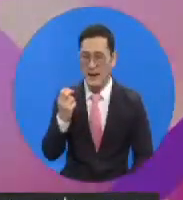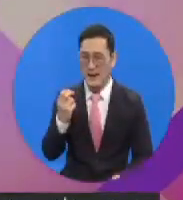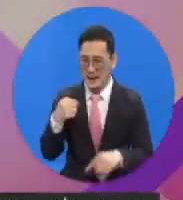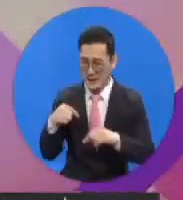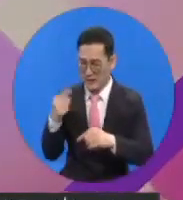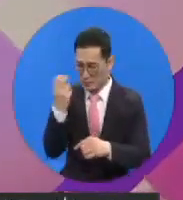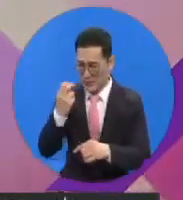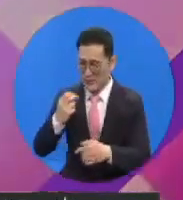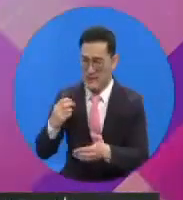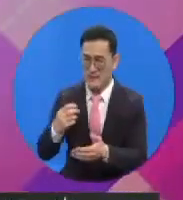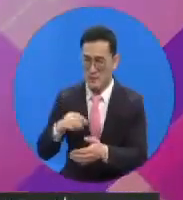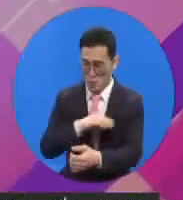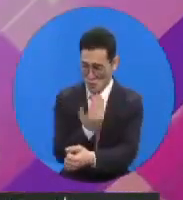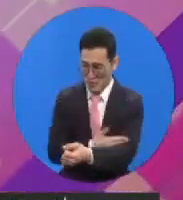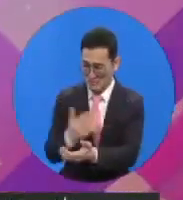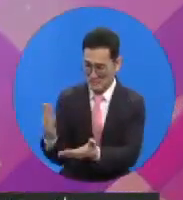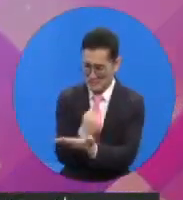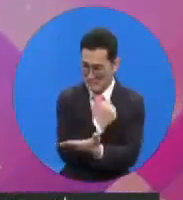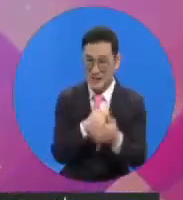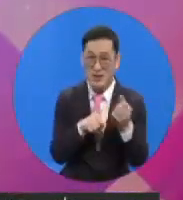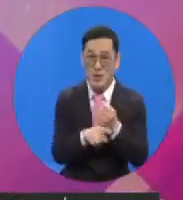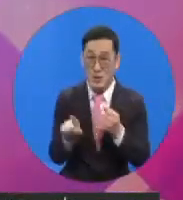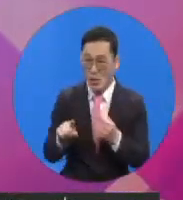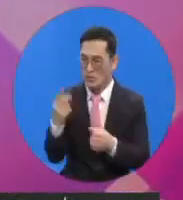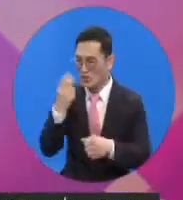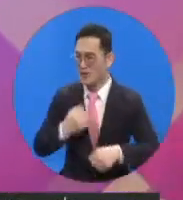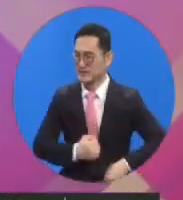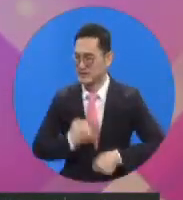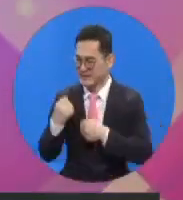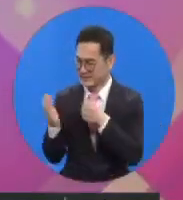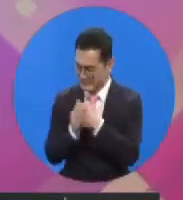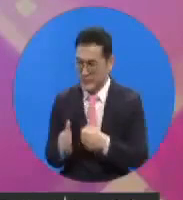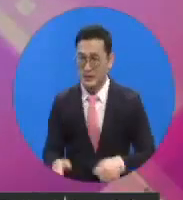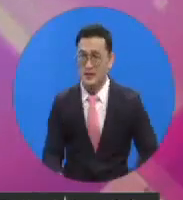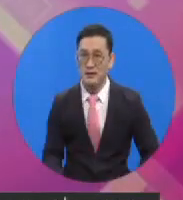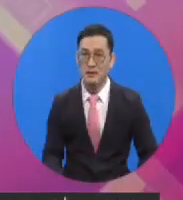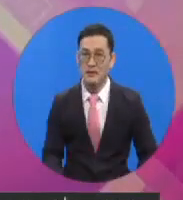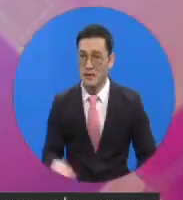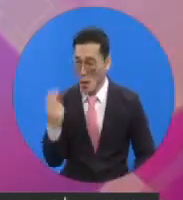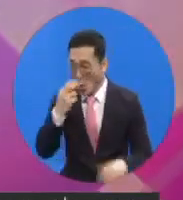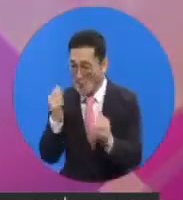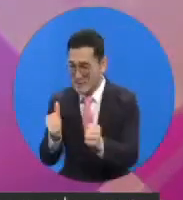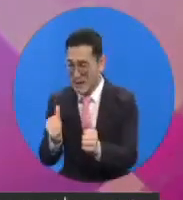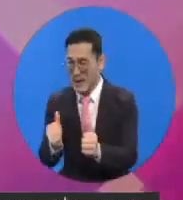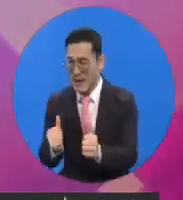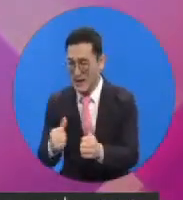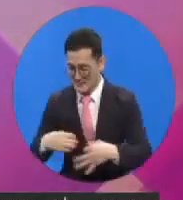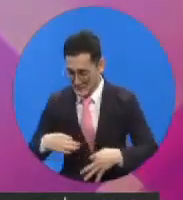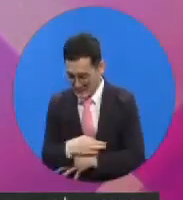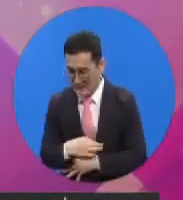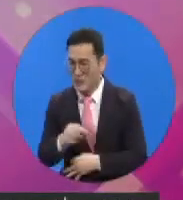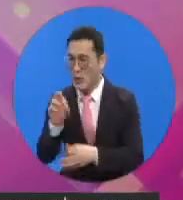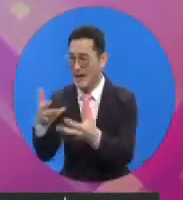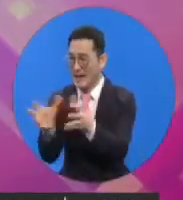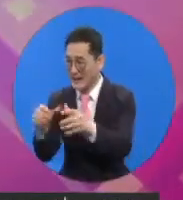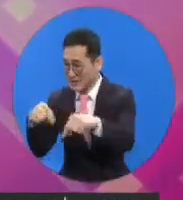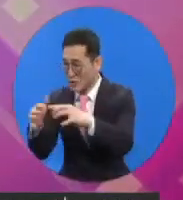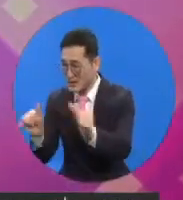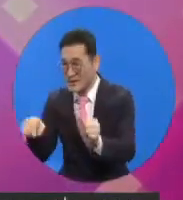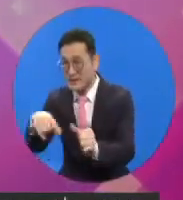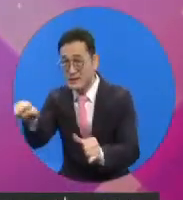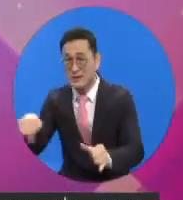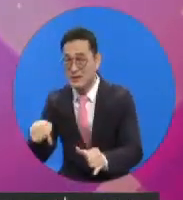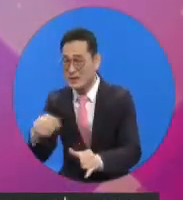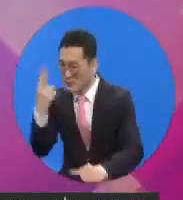했습니다. 검찰총장이 제대로 수사를 안 했다. 특히 검사 비리와 또 야권 정치인 연루 혐의에 대해서는 제대로